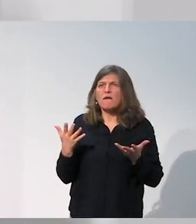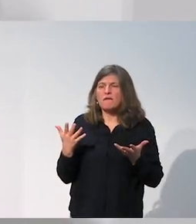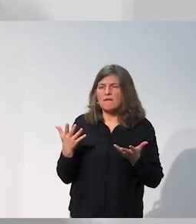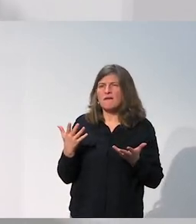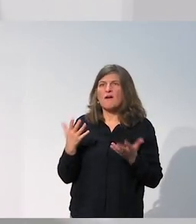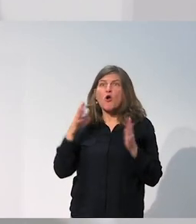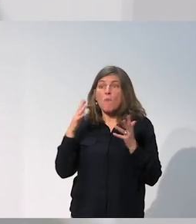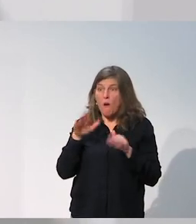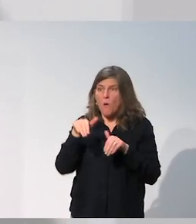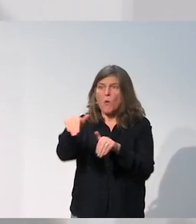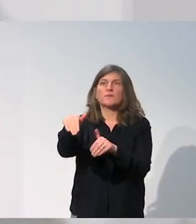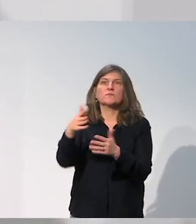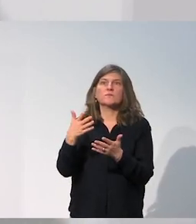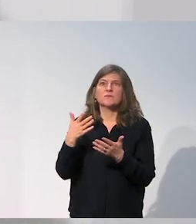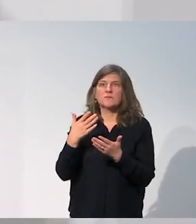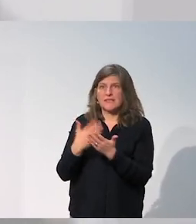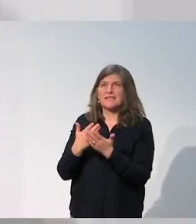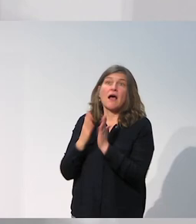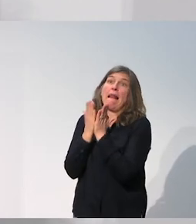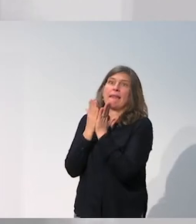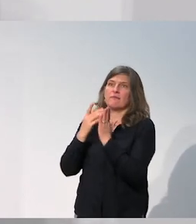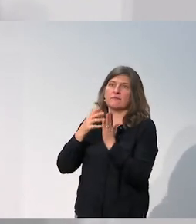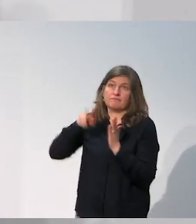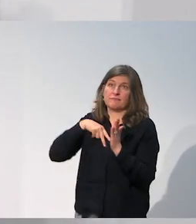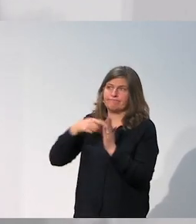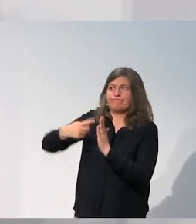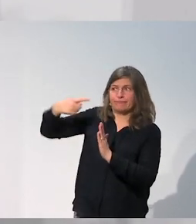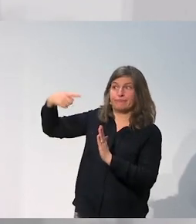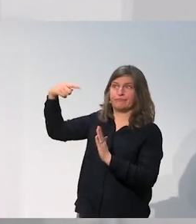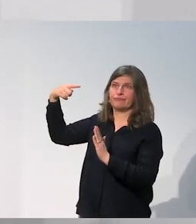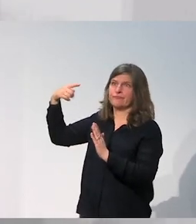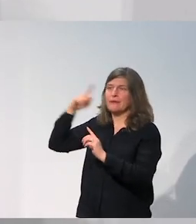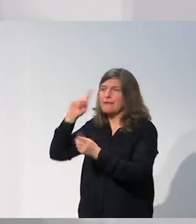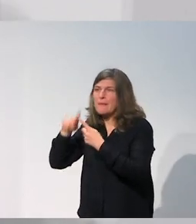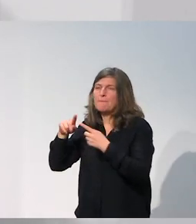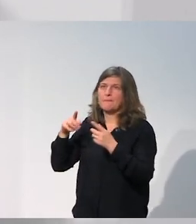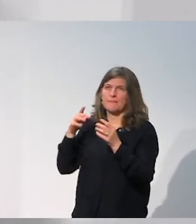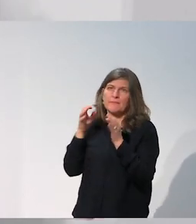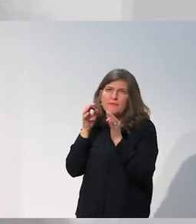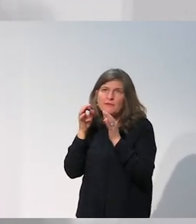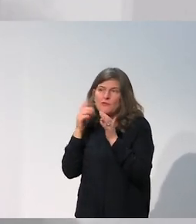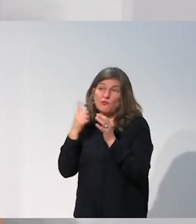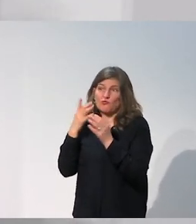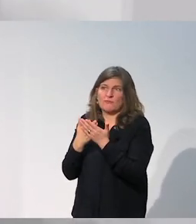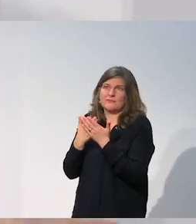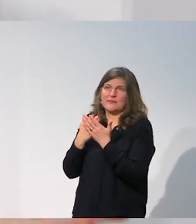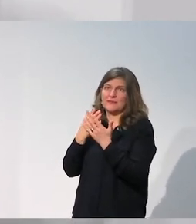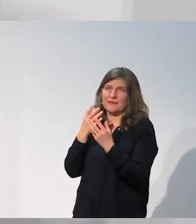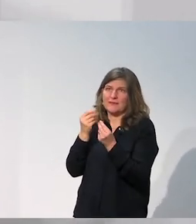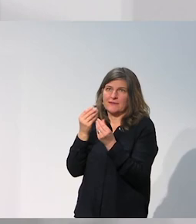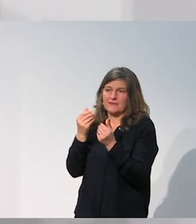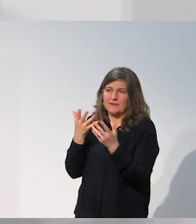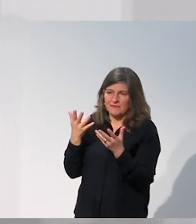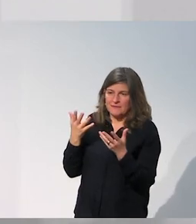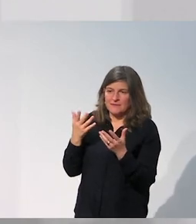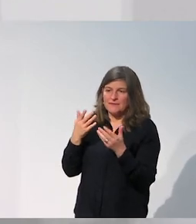C'est une question qui est tendue dans tous mes livres, comme un arc, hein, derrière le, dans la chair du texte. Et elle est, l'arc est tendu dans